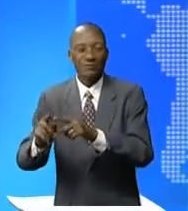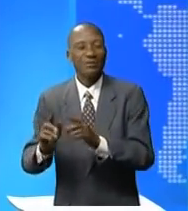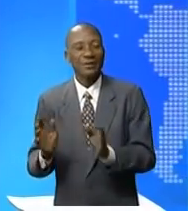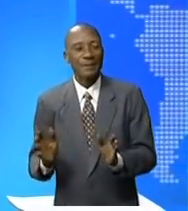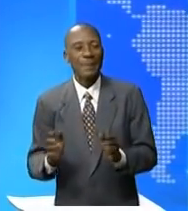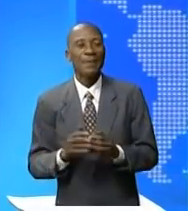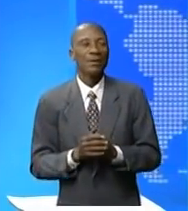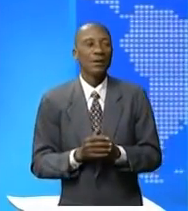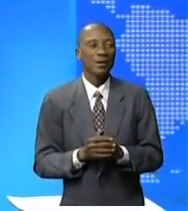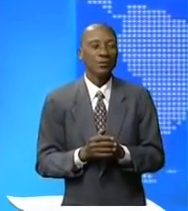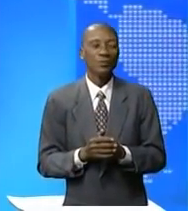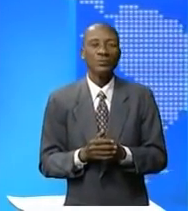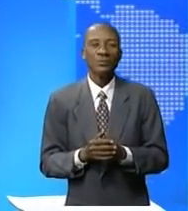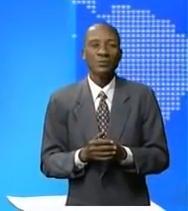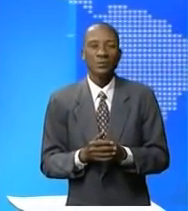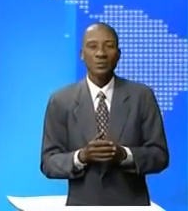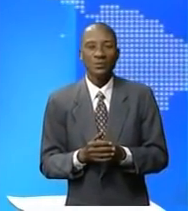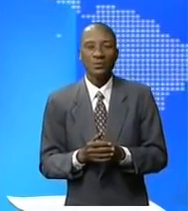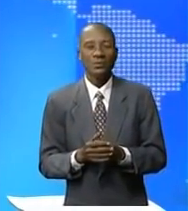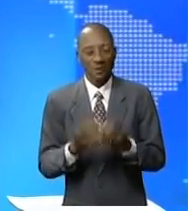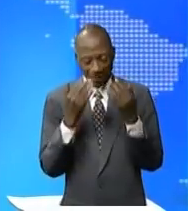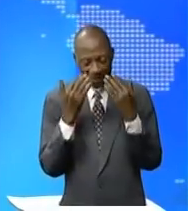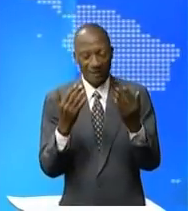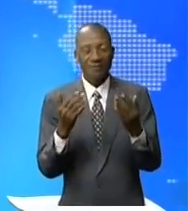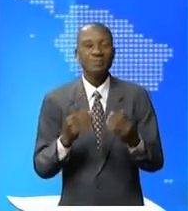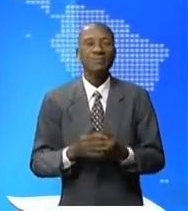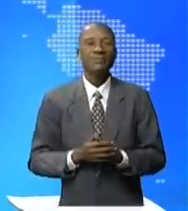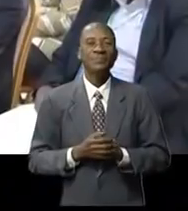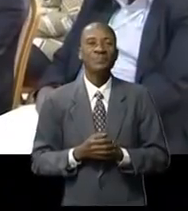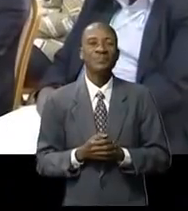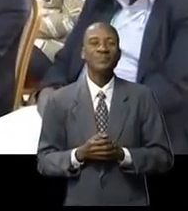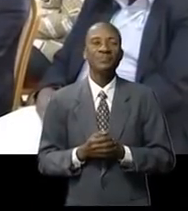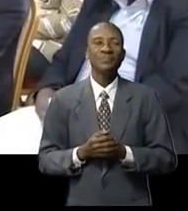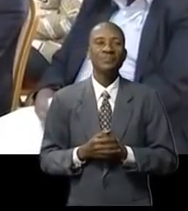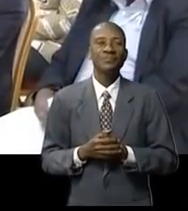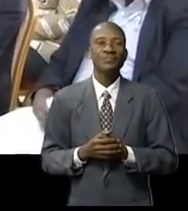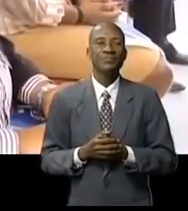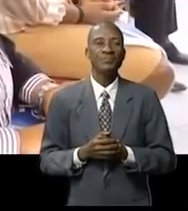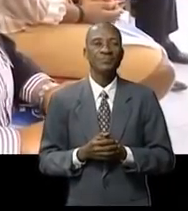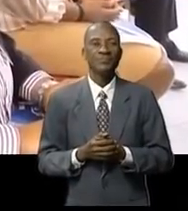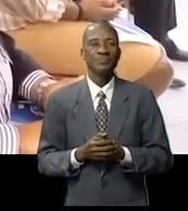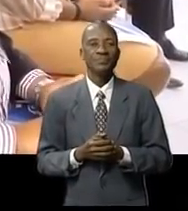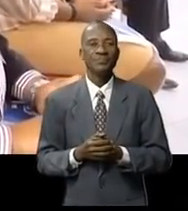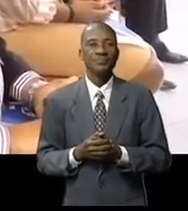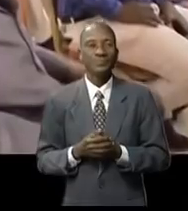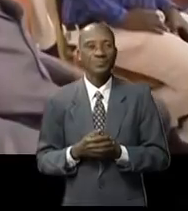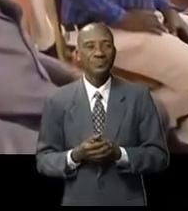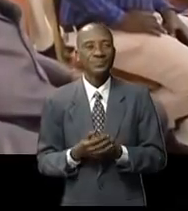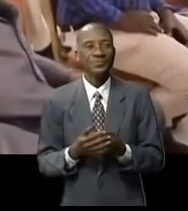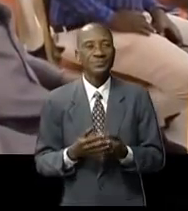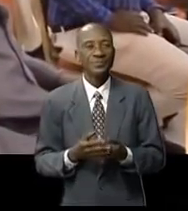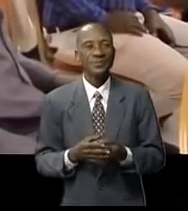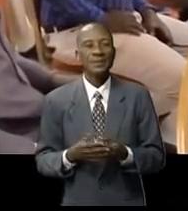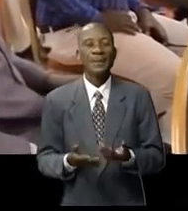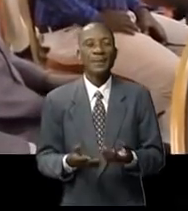et s'interroger chemin faisant. Commentaire et Dichala. Considéré comme l'un des objectifs majeurs de